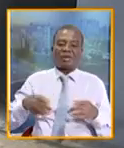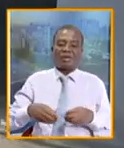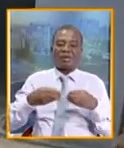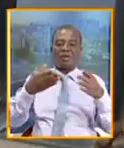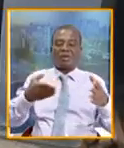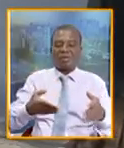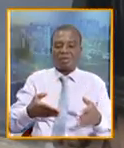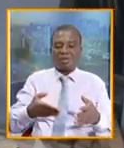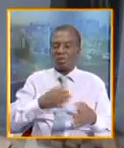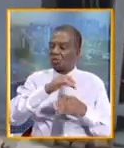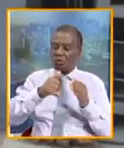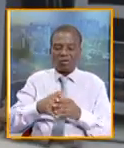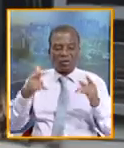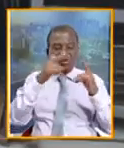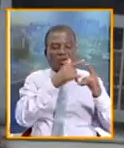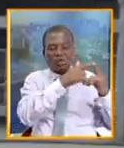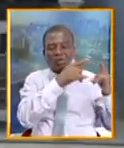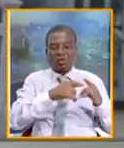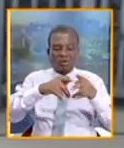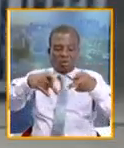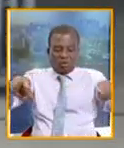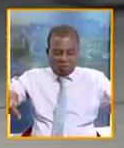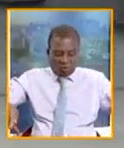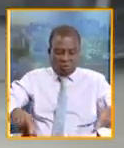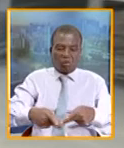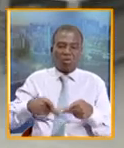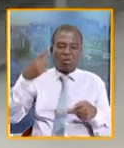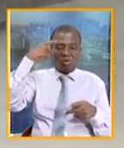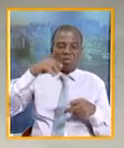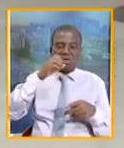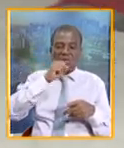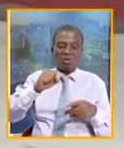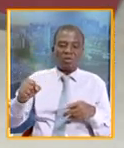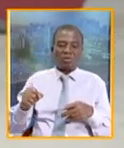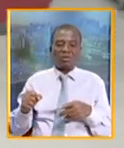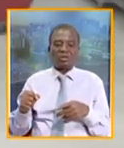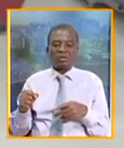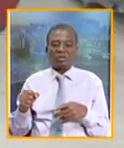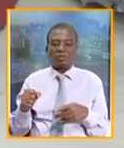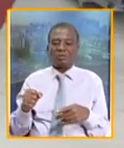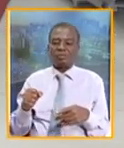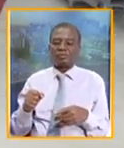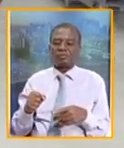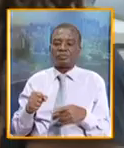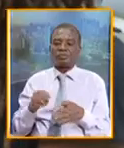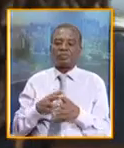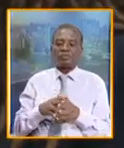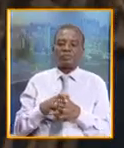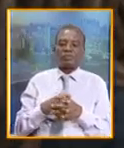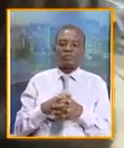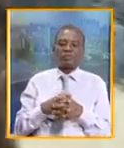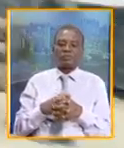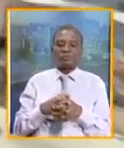la plupart des tentes, chapiteaux et podiums pour la campagne. Est-ce que je suis qu'on pourra commencer le montage aujourd'hui? Oui, il y a un premier camion qui est déjà